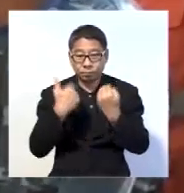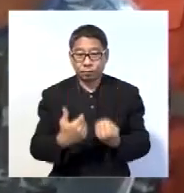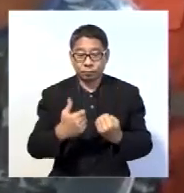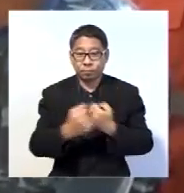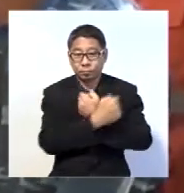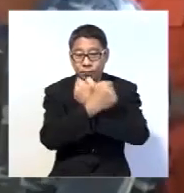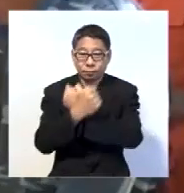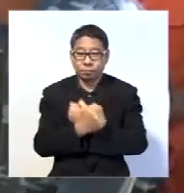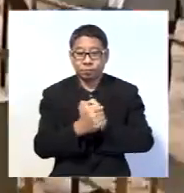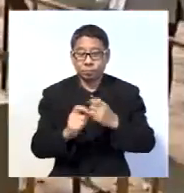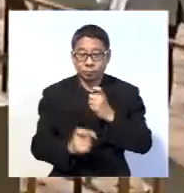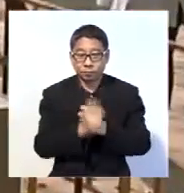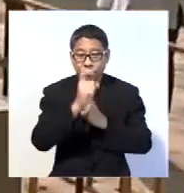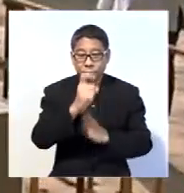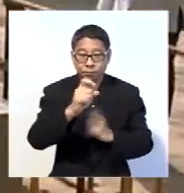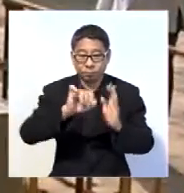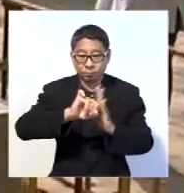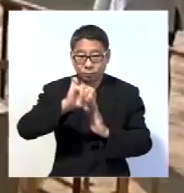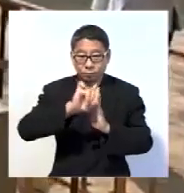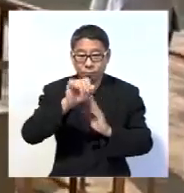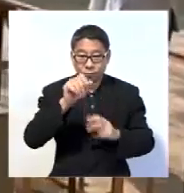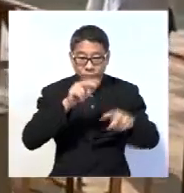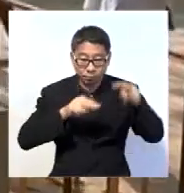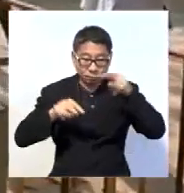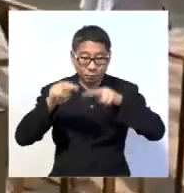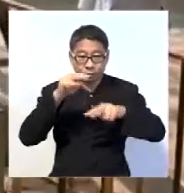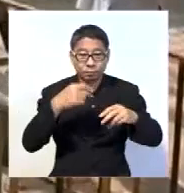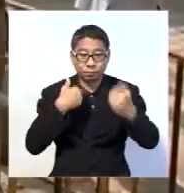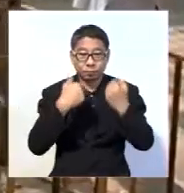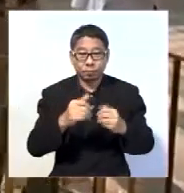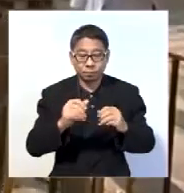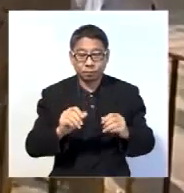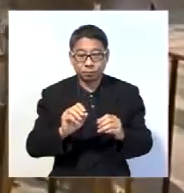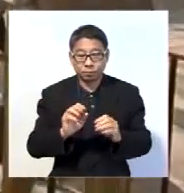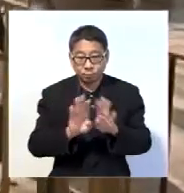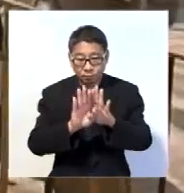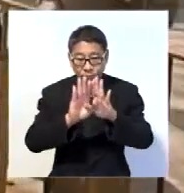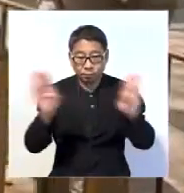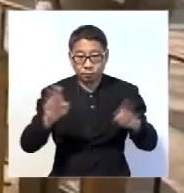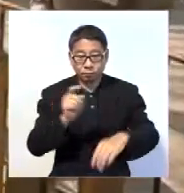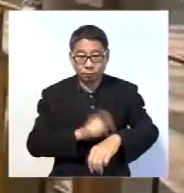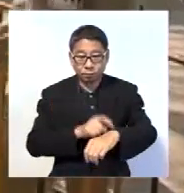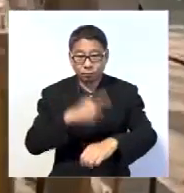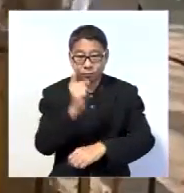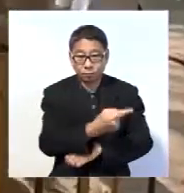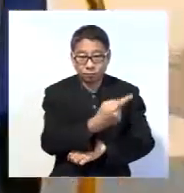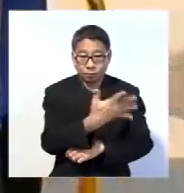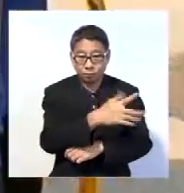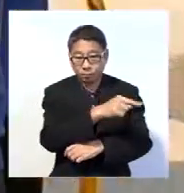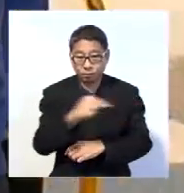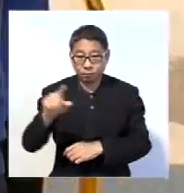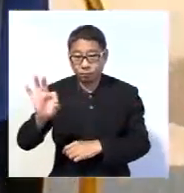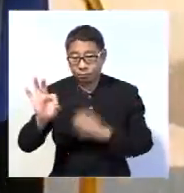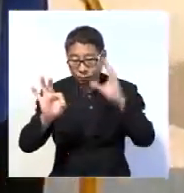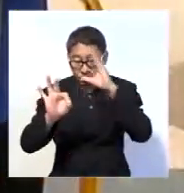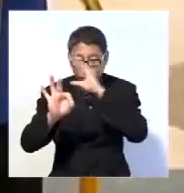สำนักงานป้องกันและบรรเทาสาธารณภัยจังหวัดเชียงใหม่ก็จะเป็นผู้ดูแลแล้วก็จะเปิดเดินเครื่องเวลา 5:00 น.ถึง 21:00